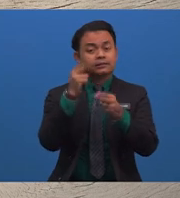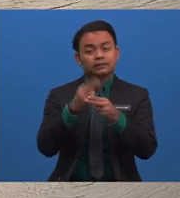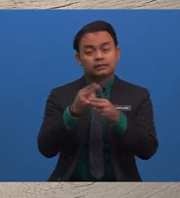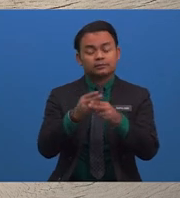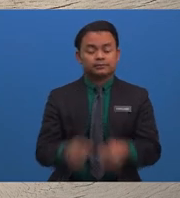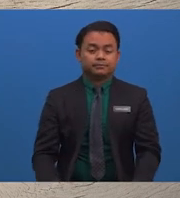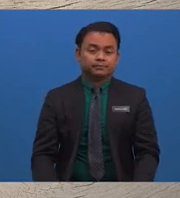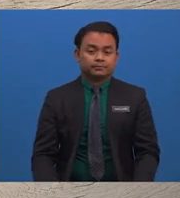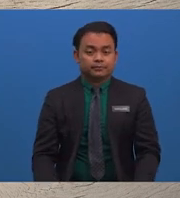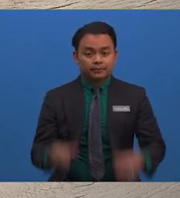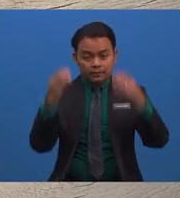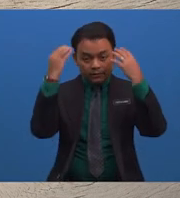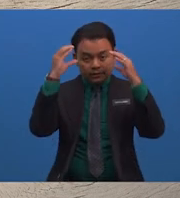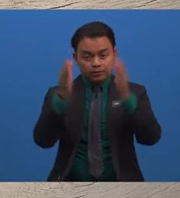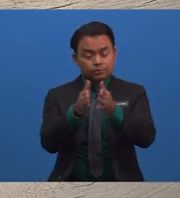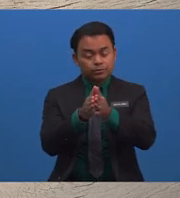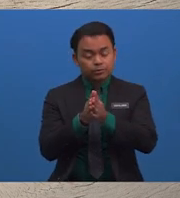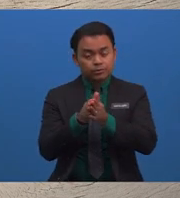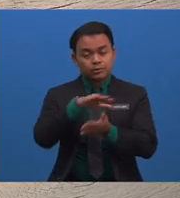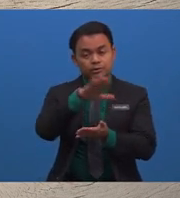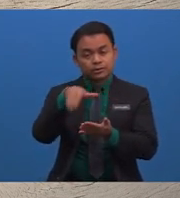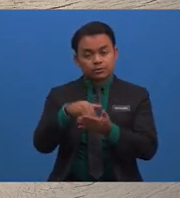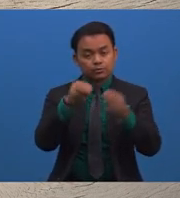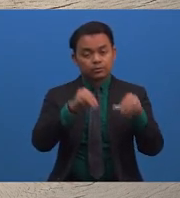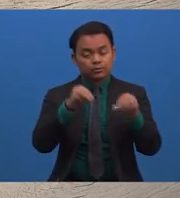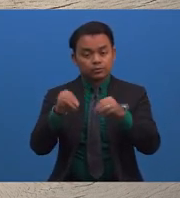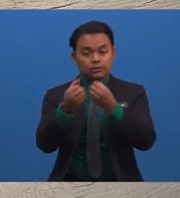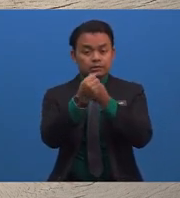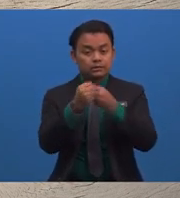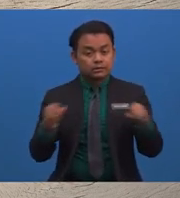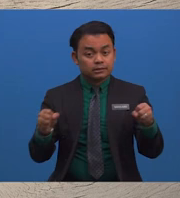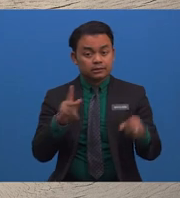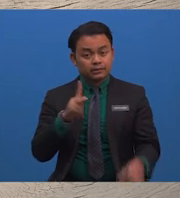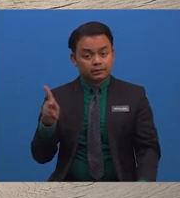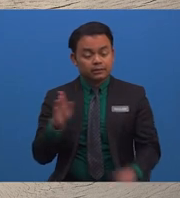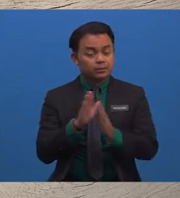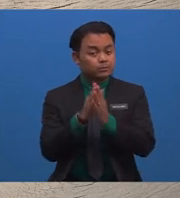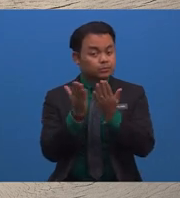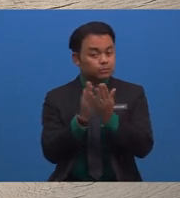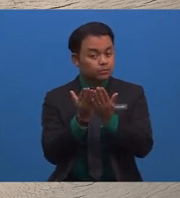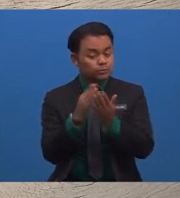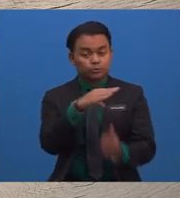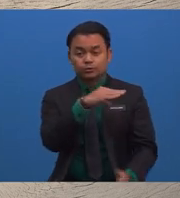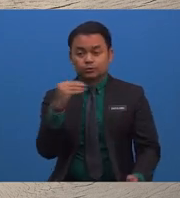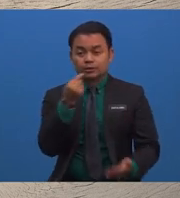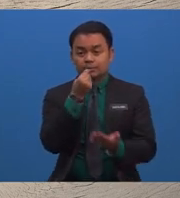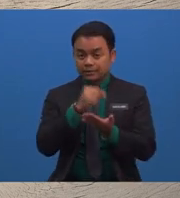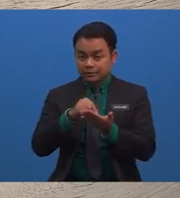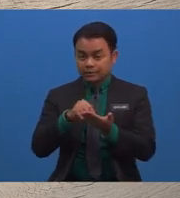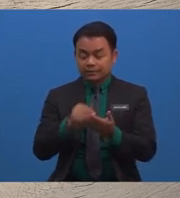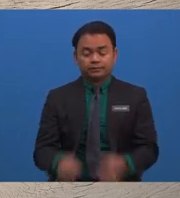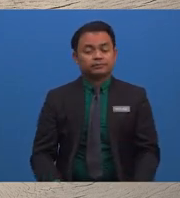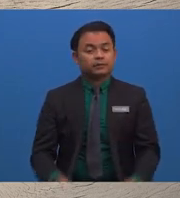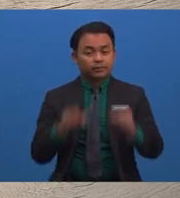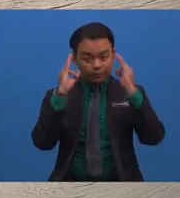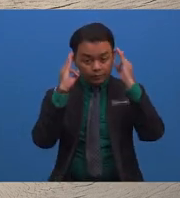Saya mohon kepada murid-murid agar menyediakan buku catatan dan pensil.